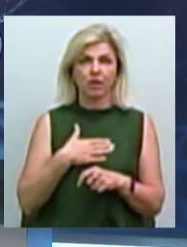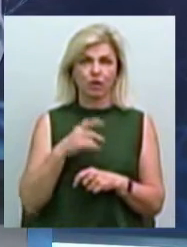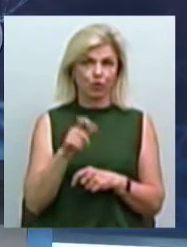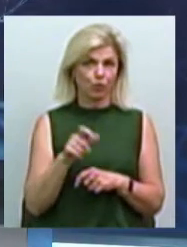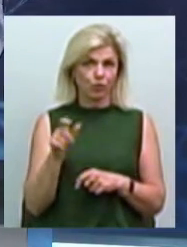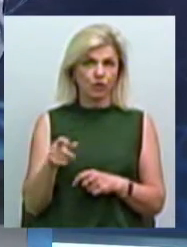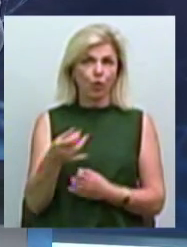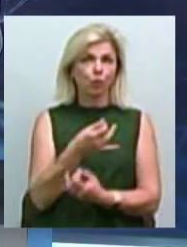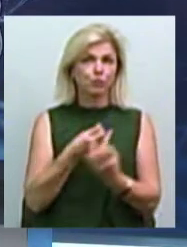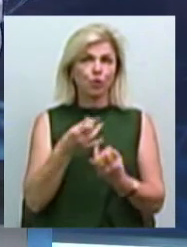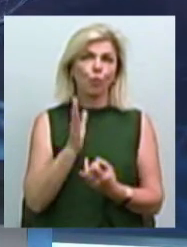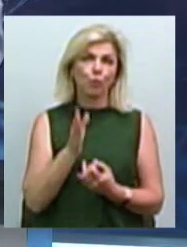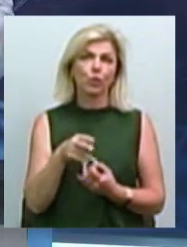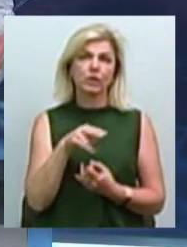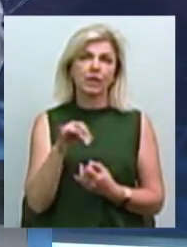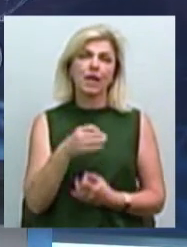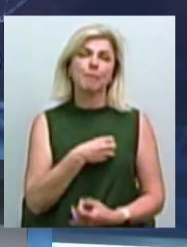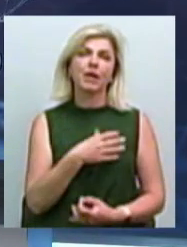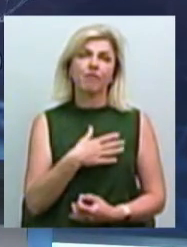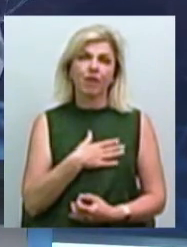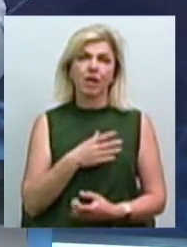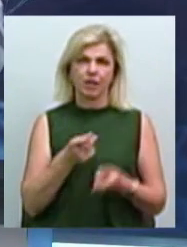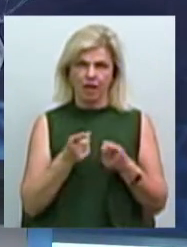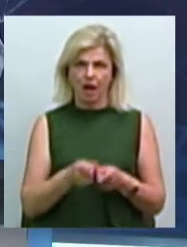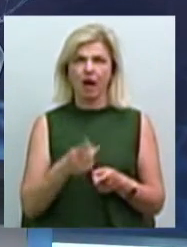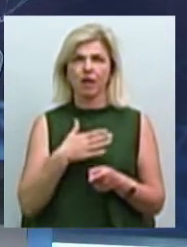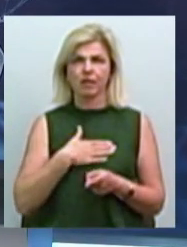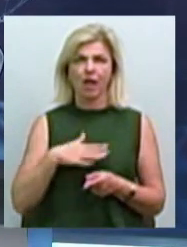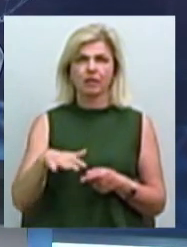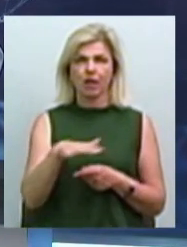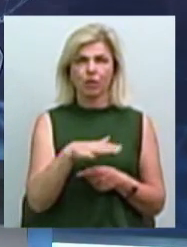обсуждает, а будет ли приватизация вот реально на нашей территории и те